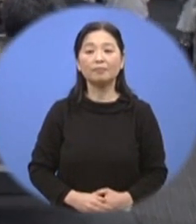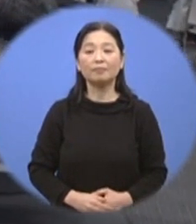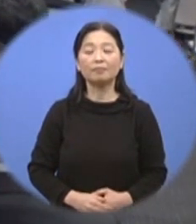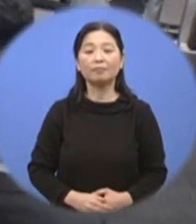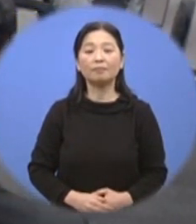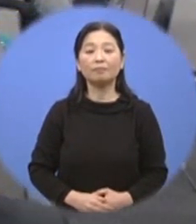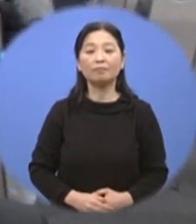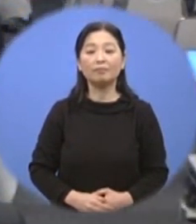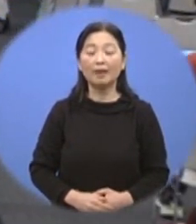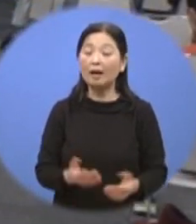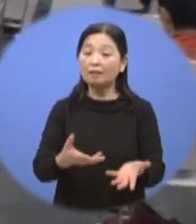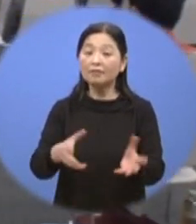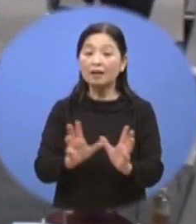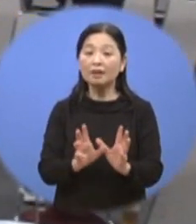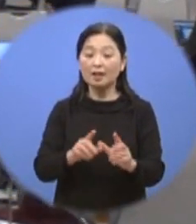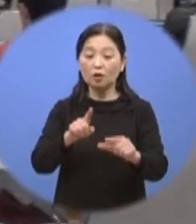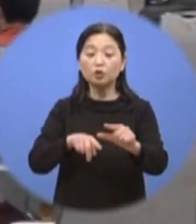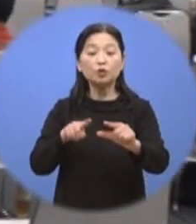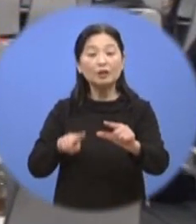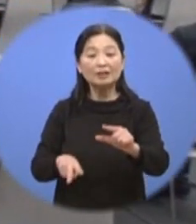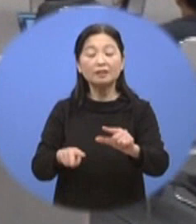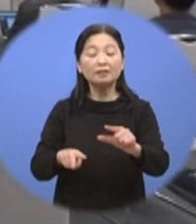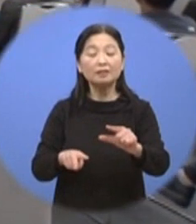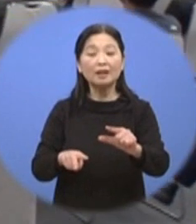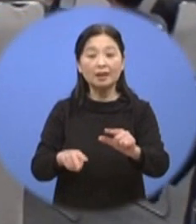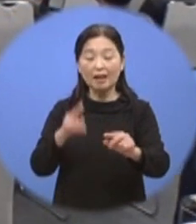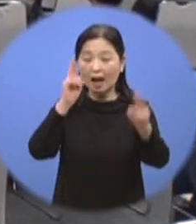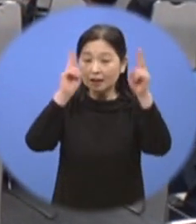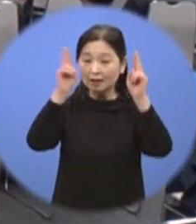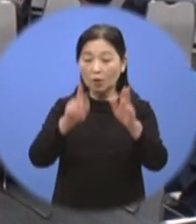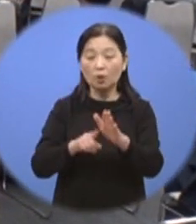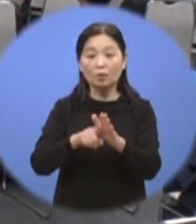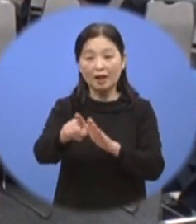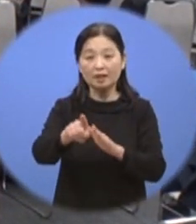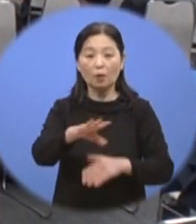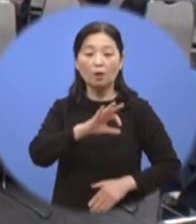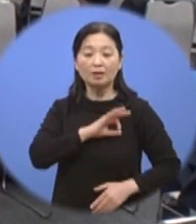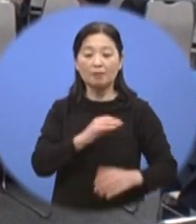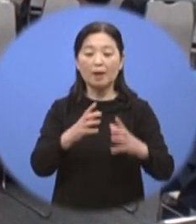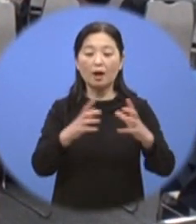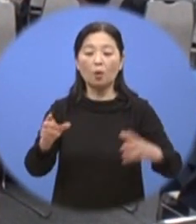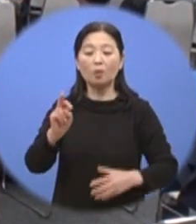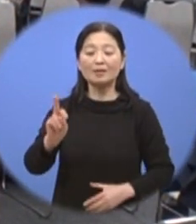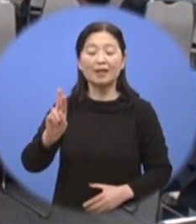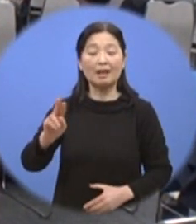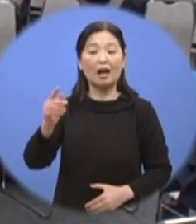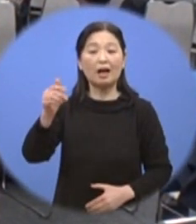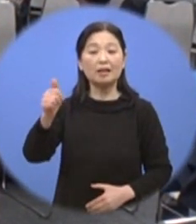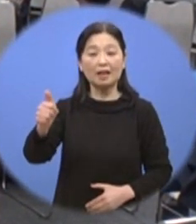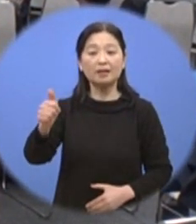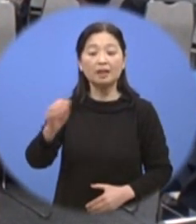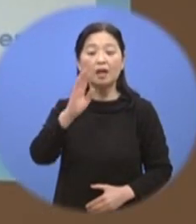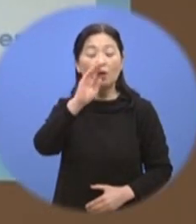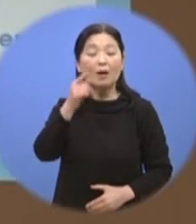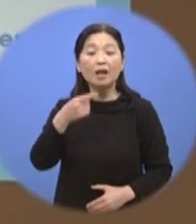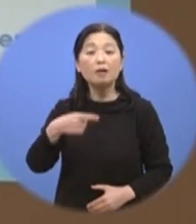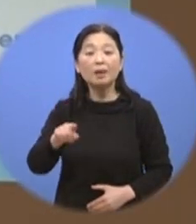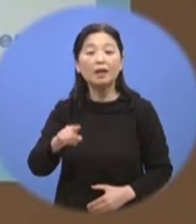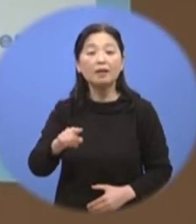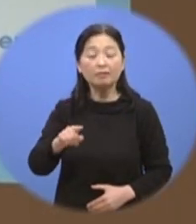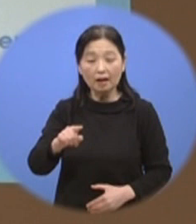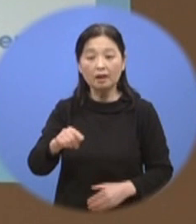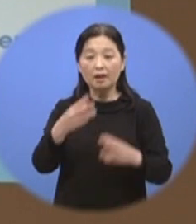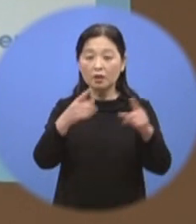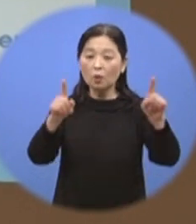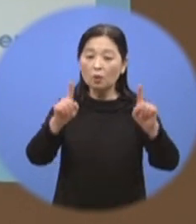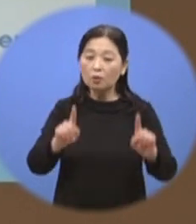団体の中心的な企業の代表大瀬良さんに、ワーケーションの現状や和歌山県で催しを開催する意義